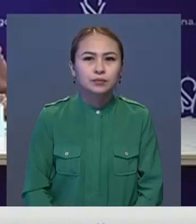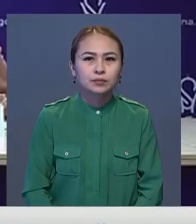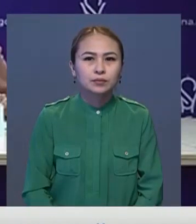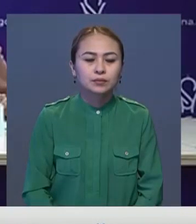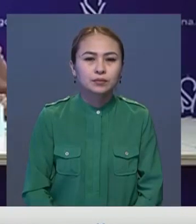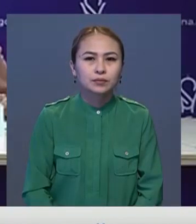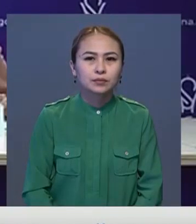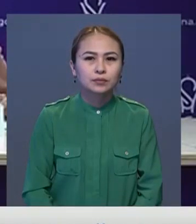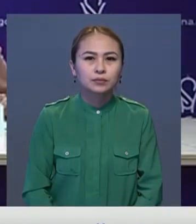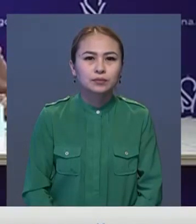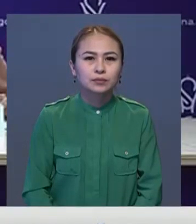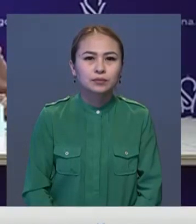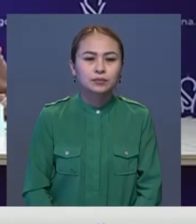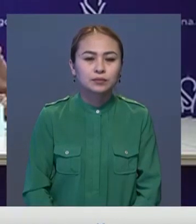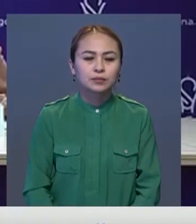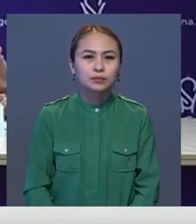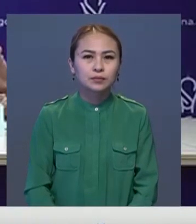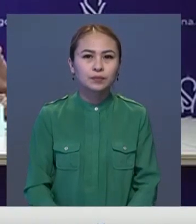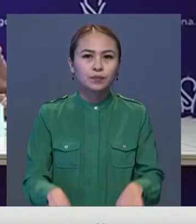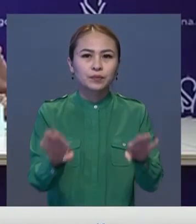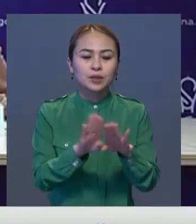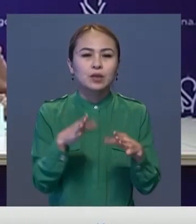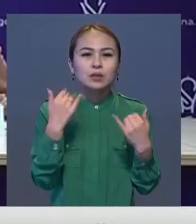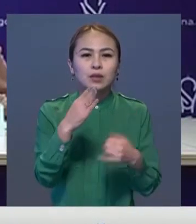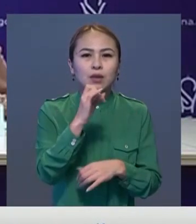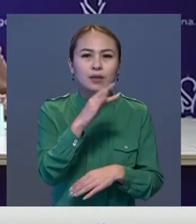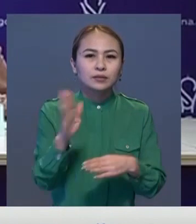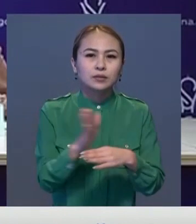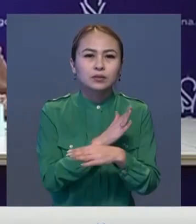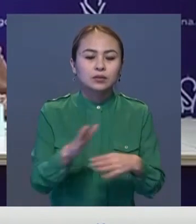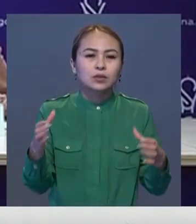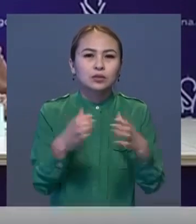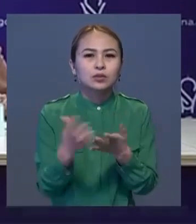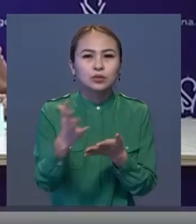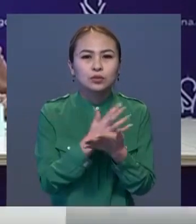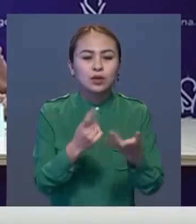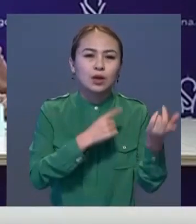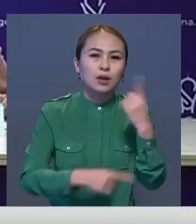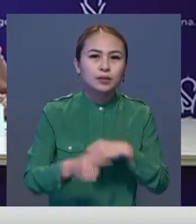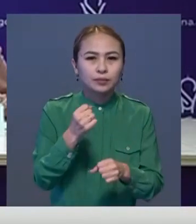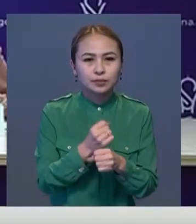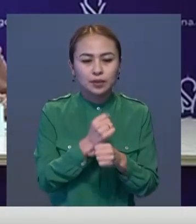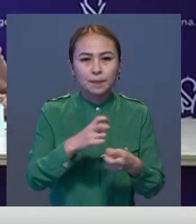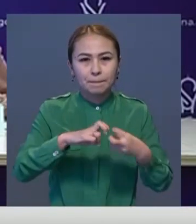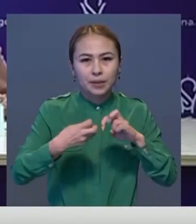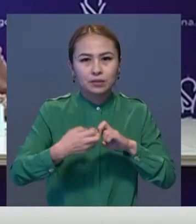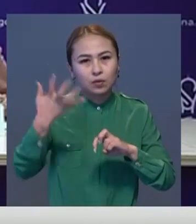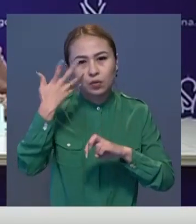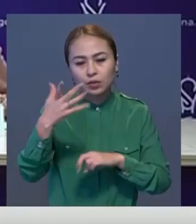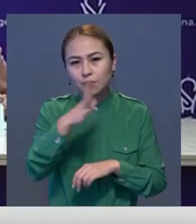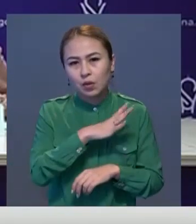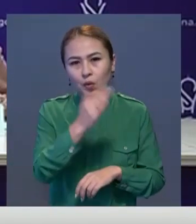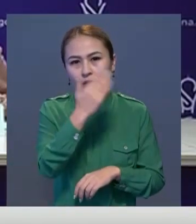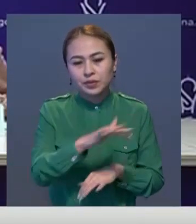Как тарифы на сбор утилизации бытовых отходов. Тұрмыстық қалдықтарды жинау және қайта өңдеу тарифтері сияқты мәселелер көтерілген болатын, ал